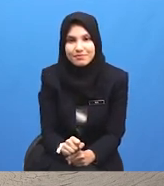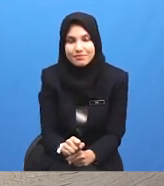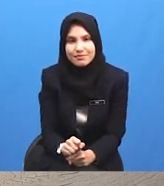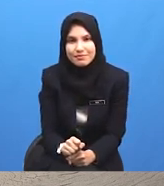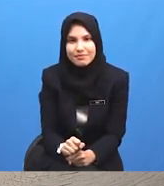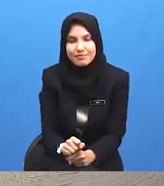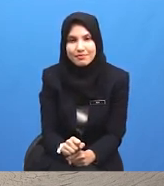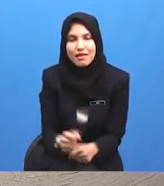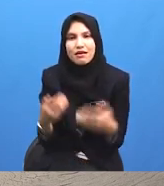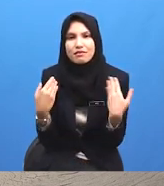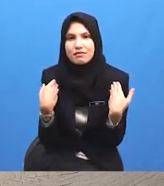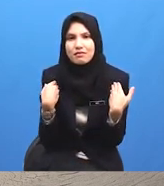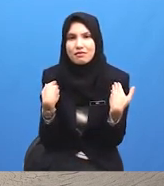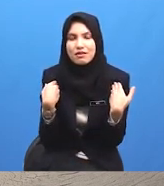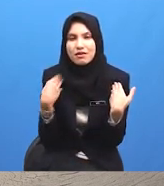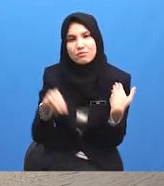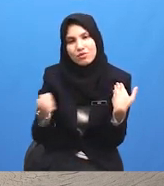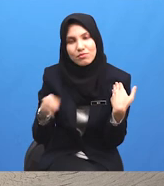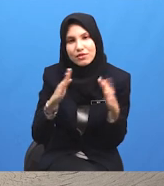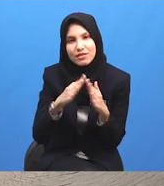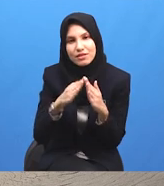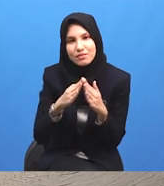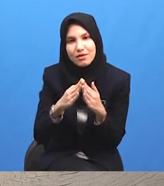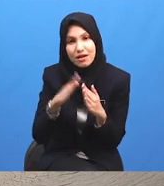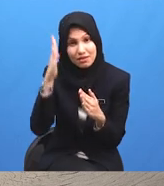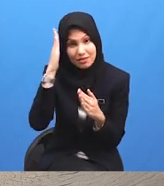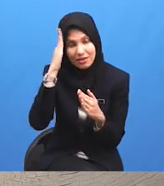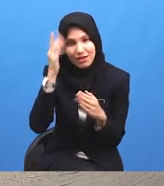Adakah murid-murid di rumah tahu jawapannya?